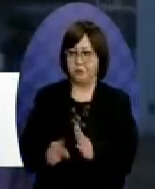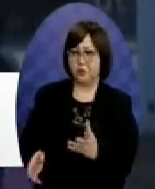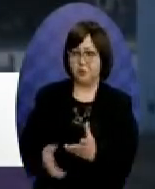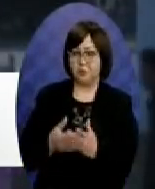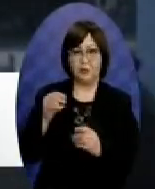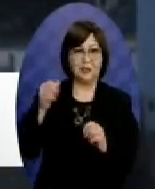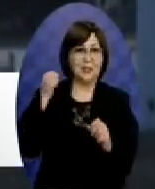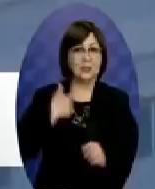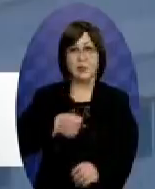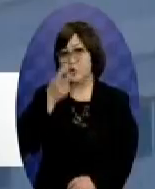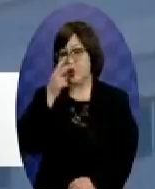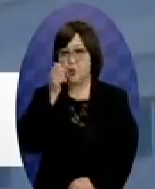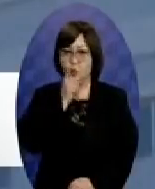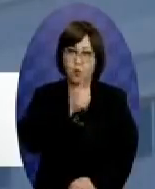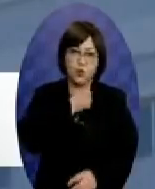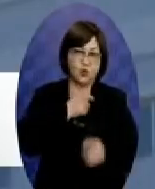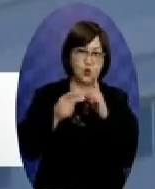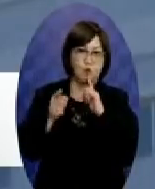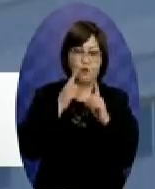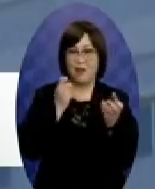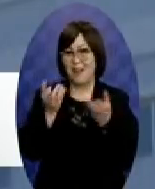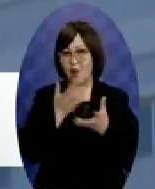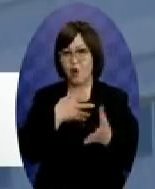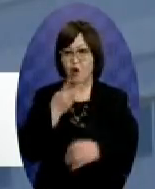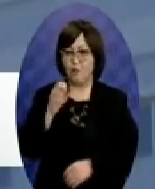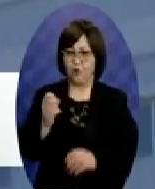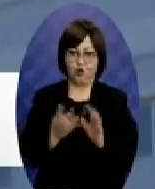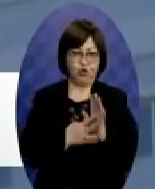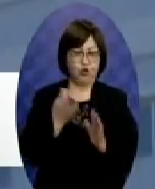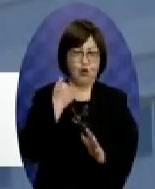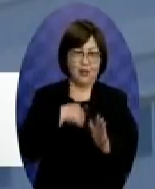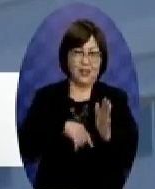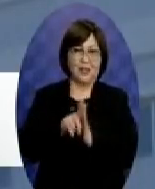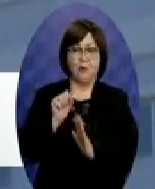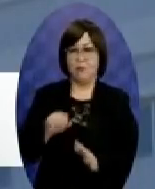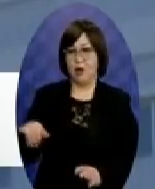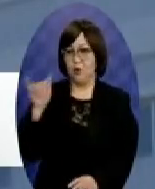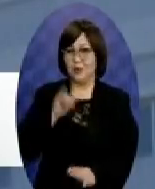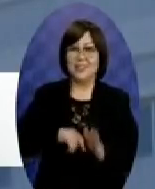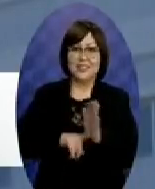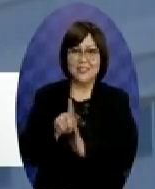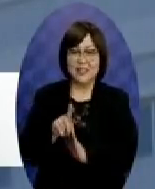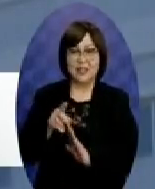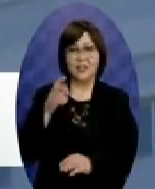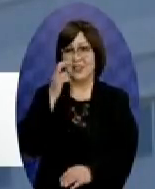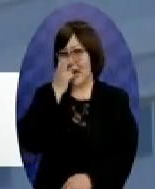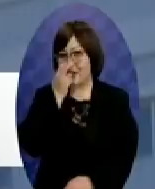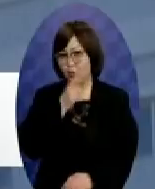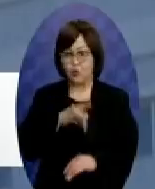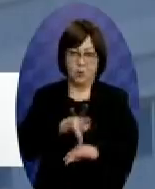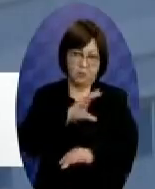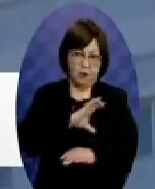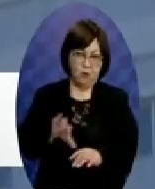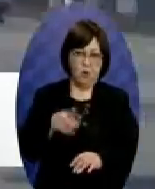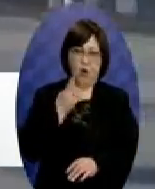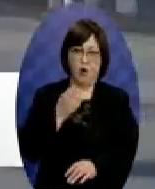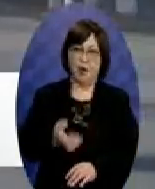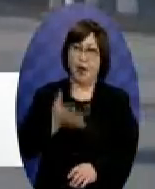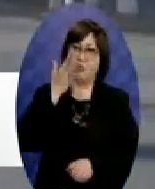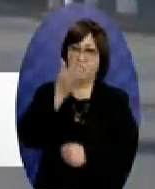мэдээлж байгаагаар нууц зөвлөлдөн 2009 онд эхэлсэн, за Америкийн талаас эхний шатн тагнуулын дуу газар 20 жил